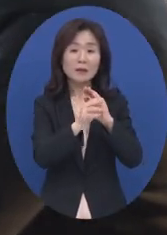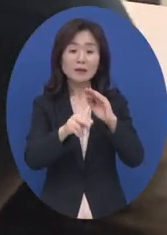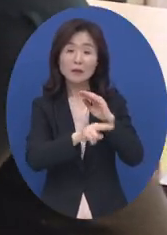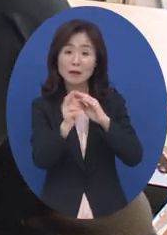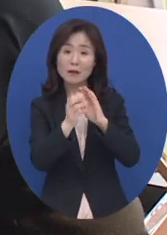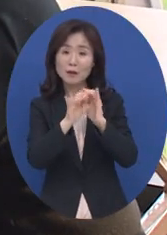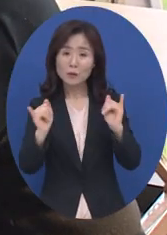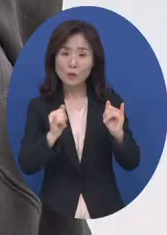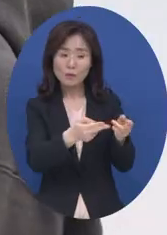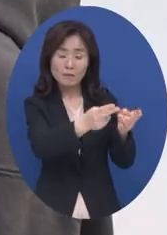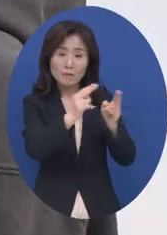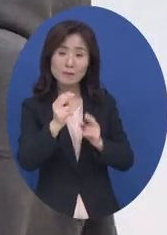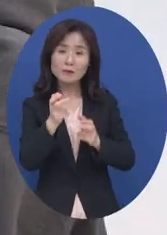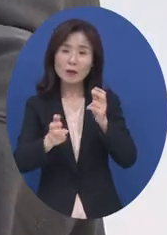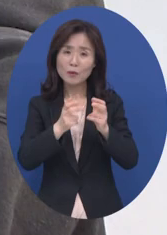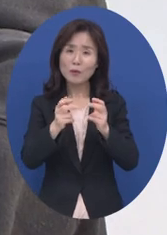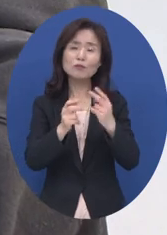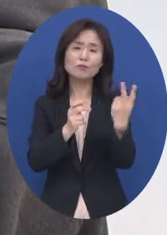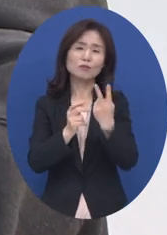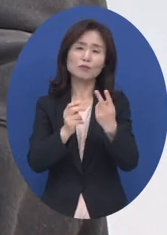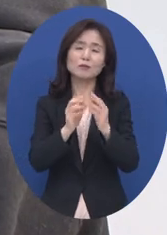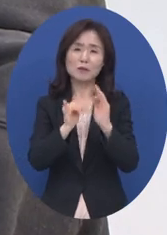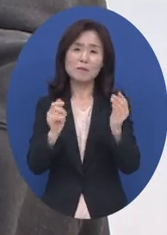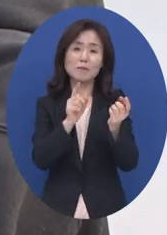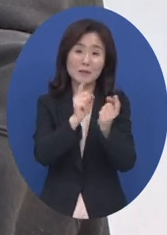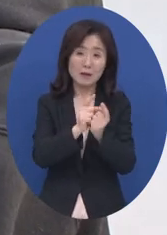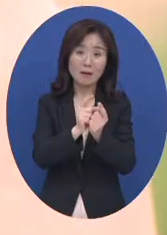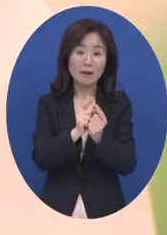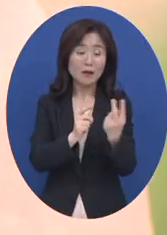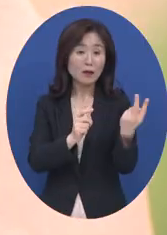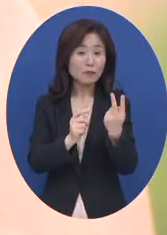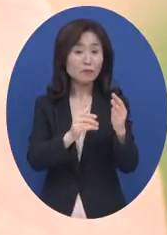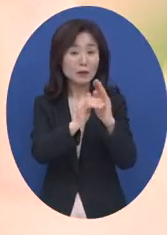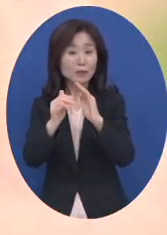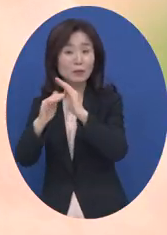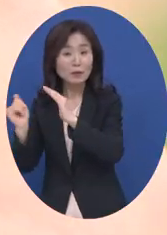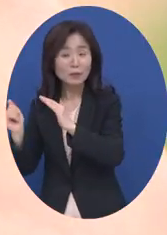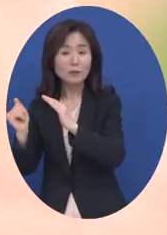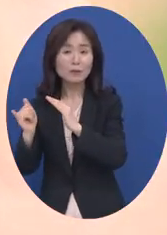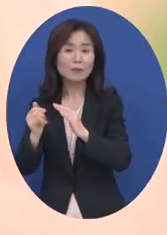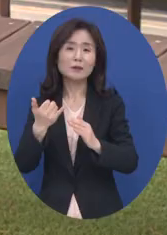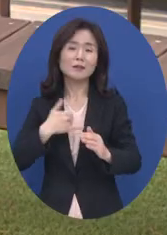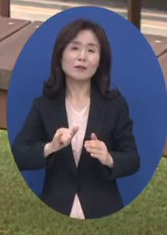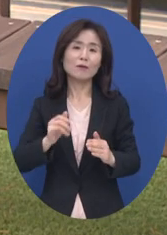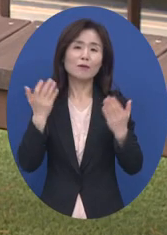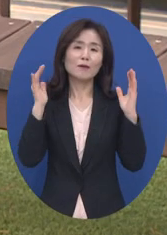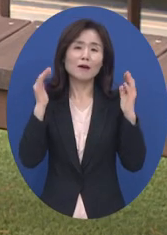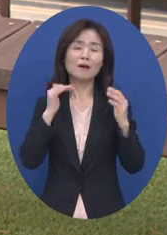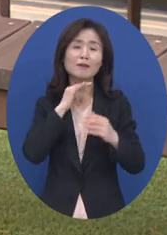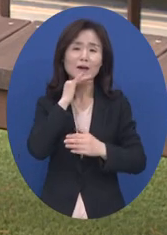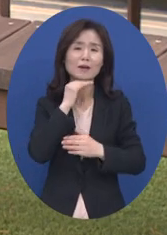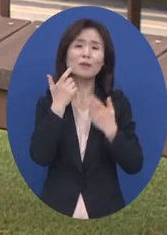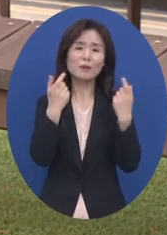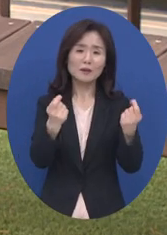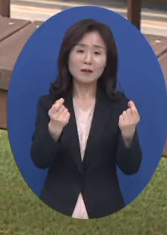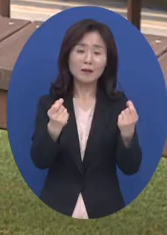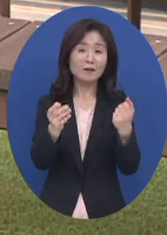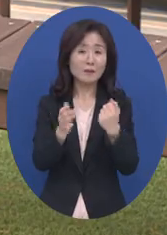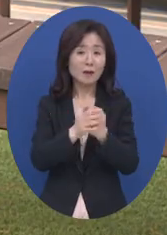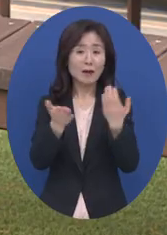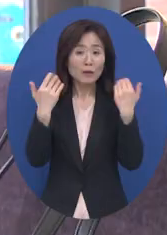시작됐습니다 두 가족은 자녀의 나이가 같아 학교생활이나 공부에 대한 공감 때가